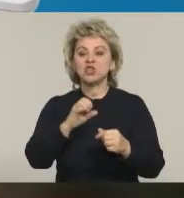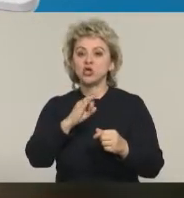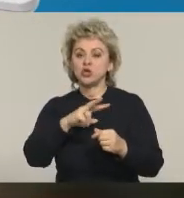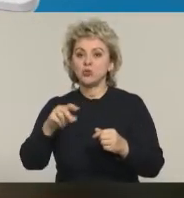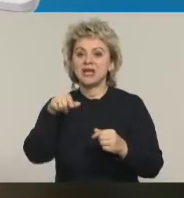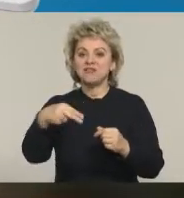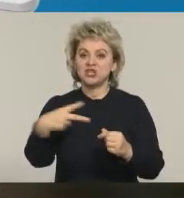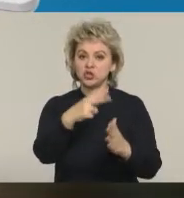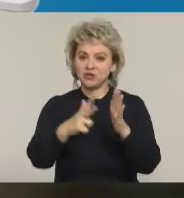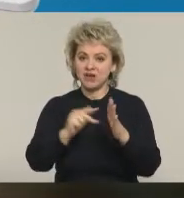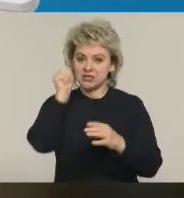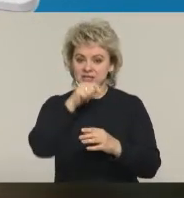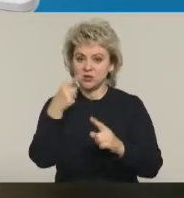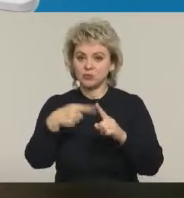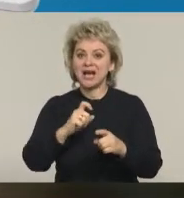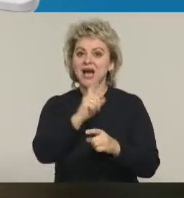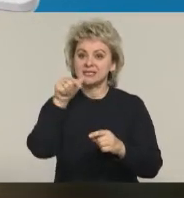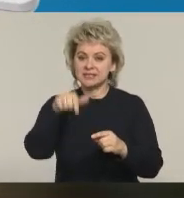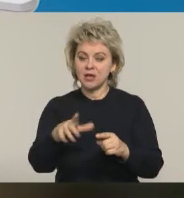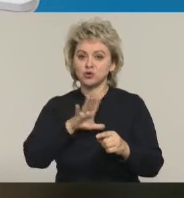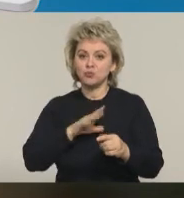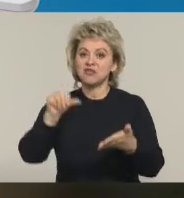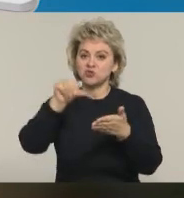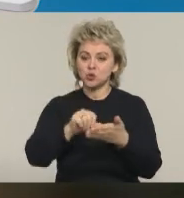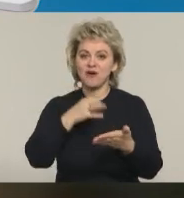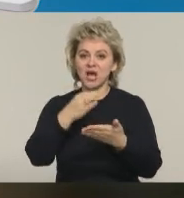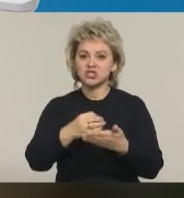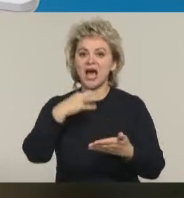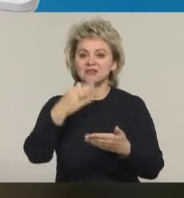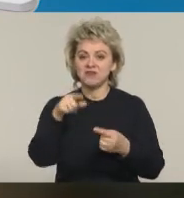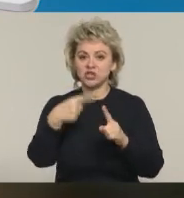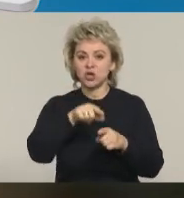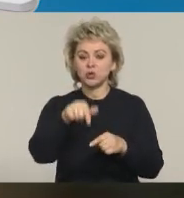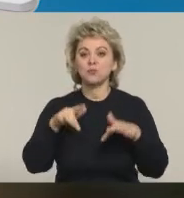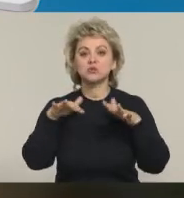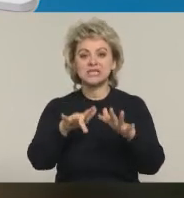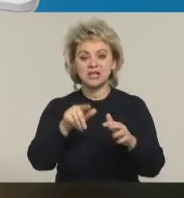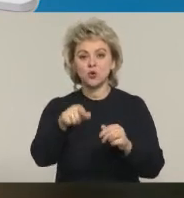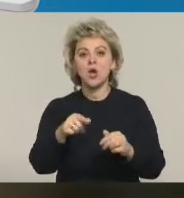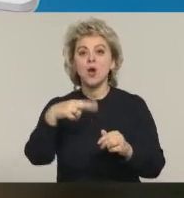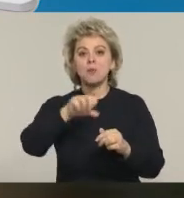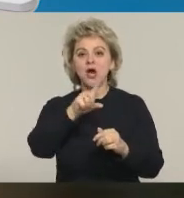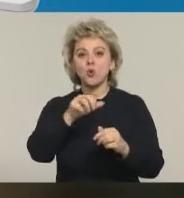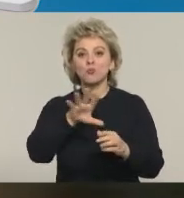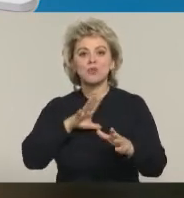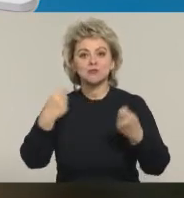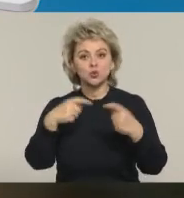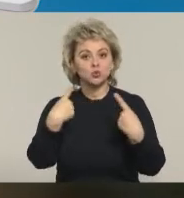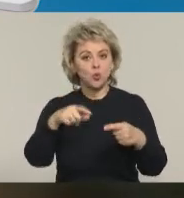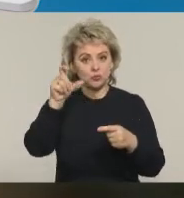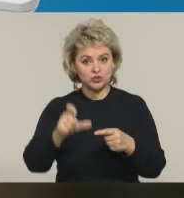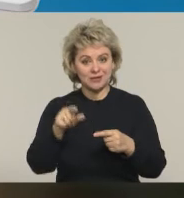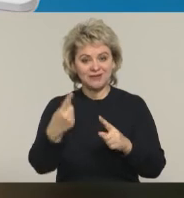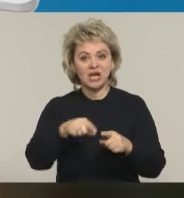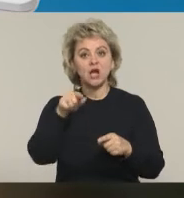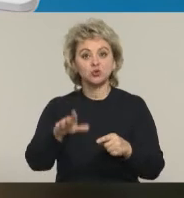июля 2018 года индивидуальным предпринимателем, выступавшим в качестве ответчика по данному делу, паром был продан иному лицу,